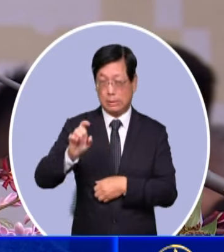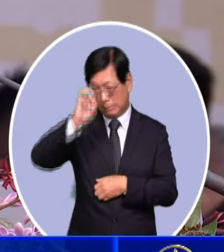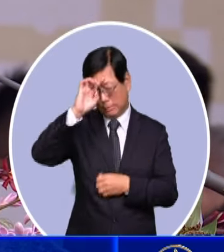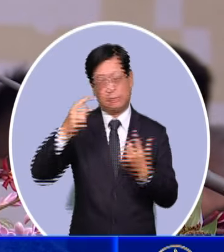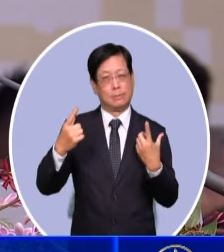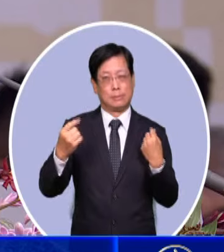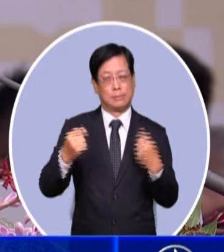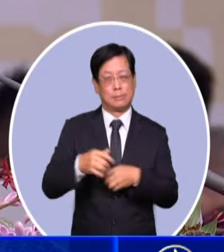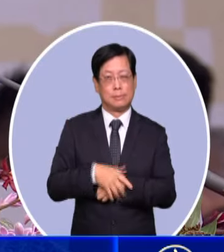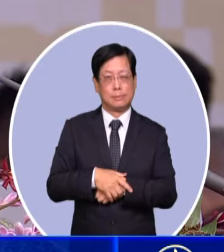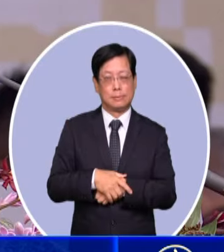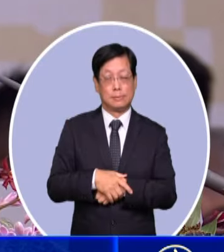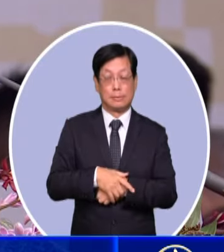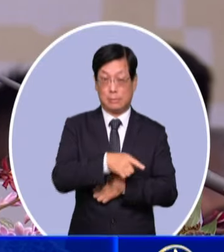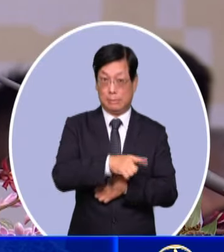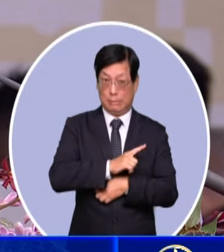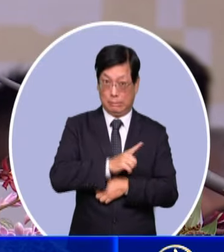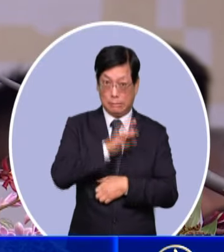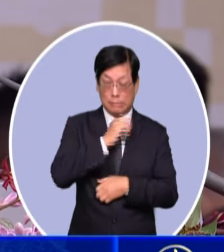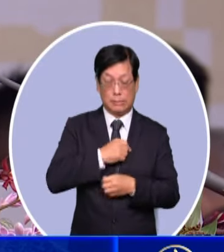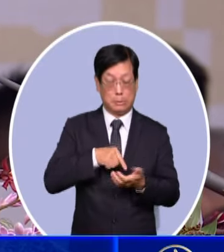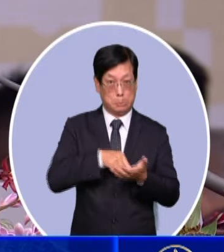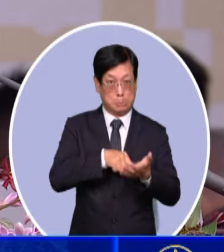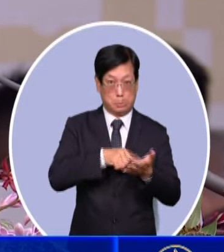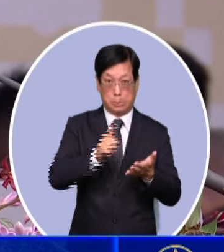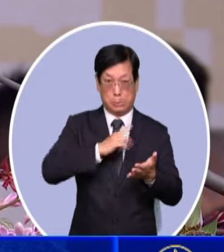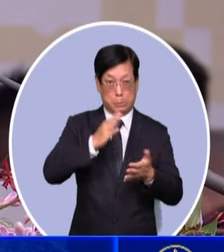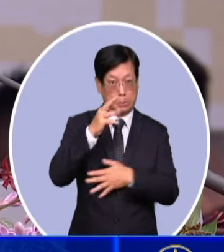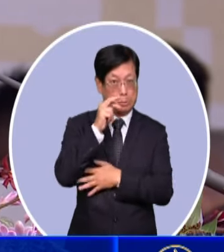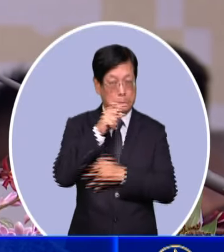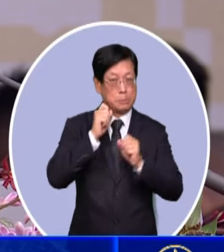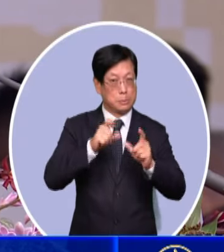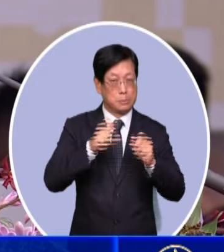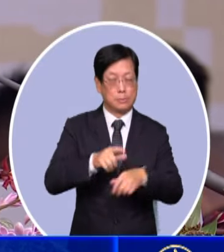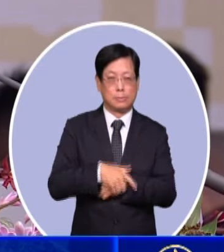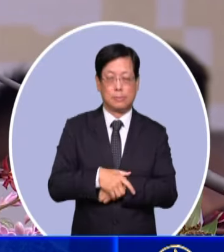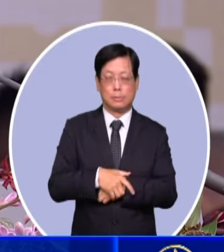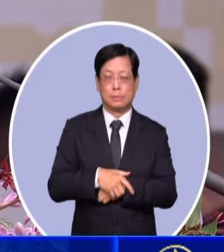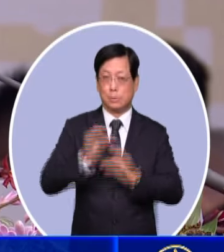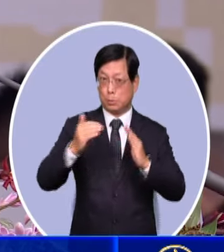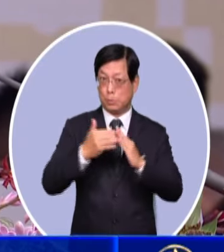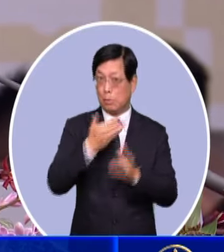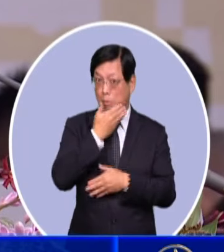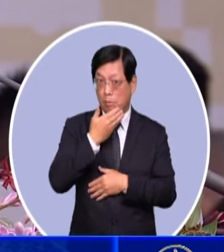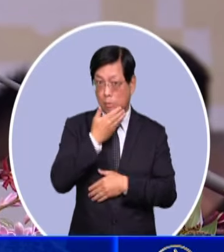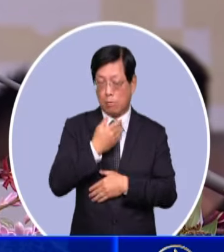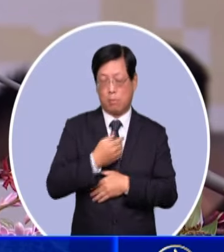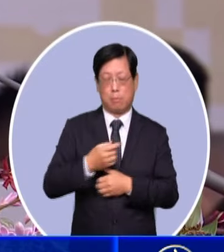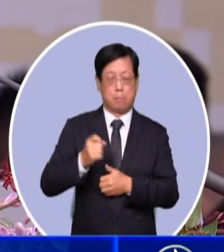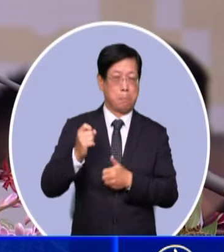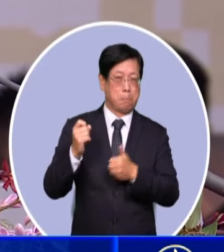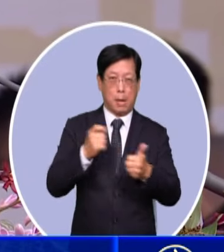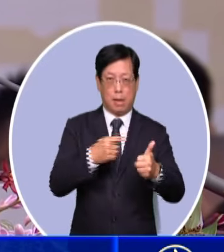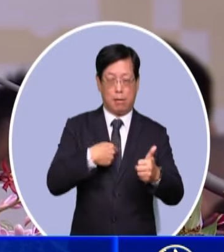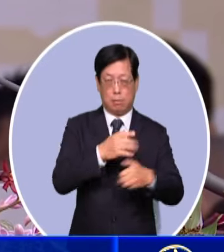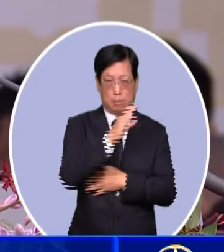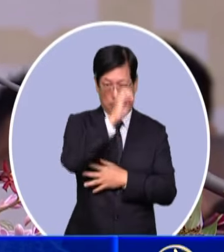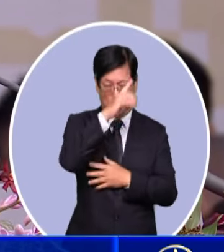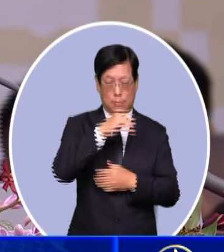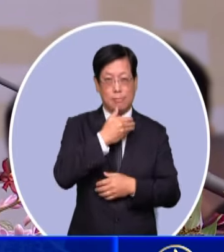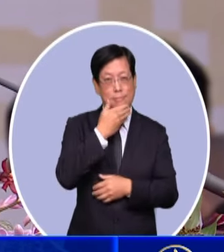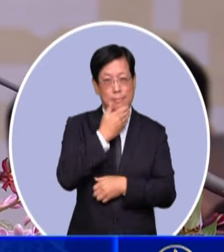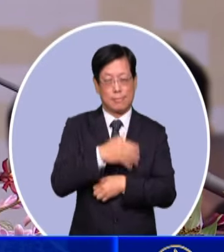党，无论我们主张什么政治立场，国家利益永远高于政党利